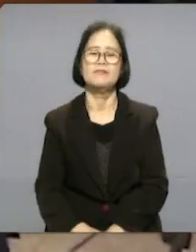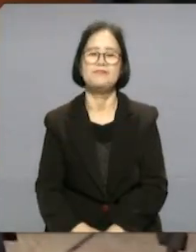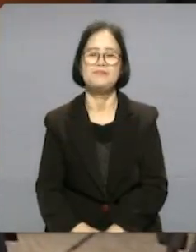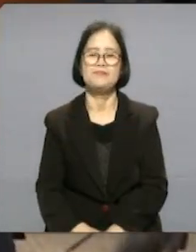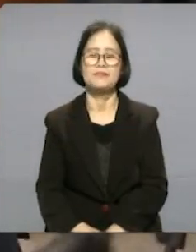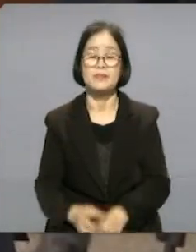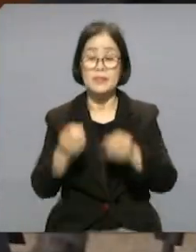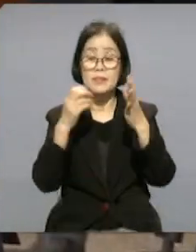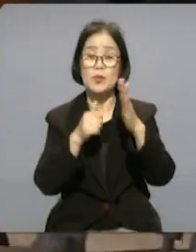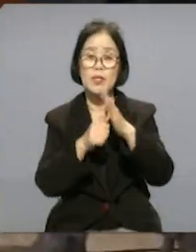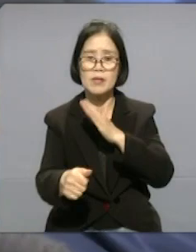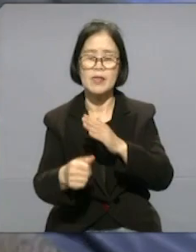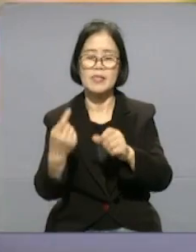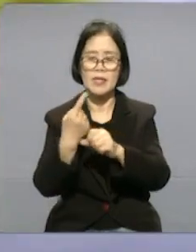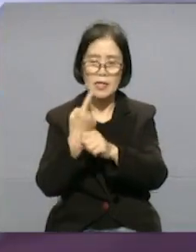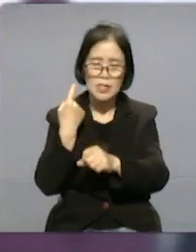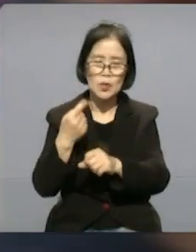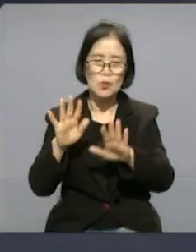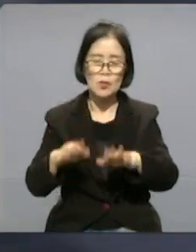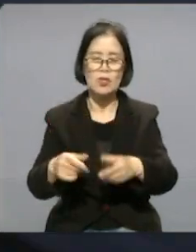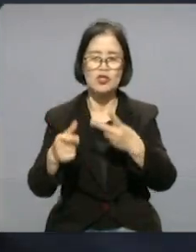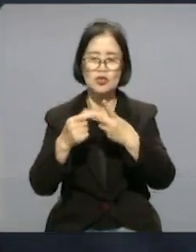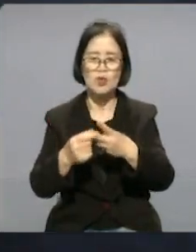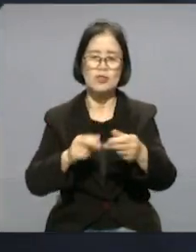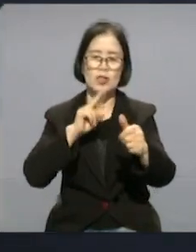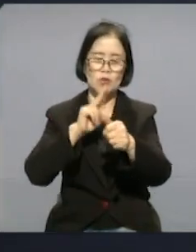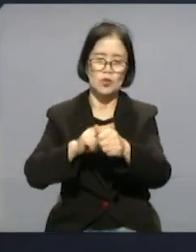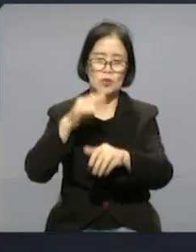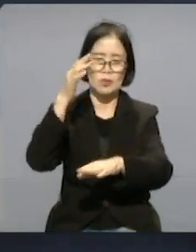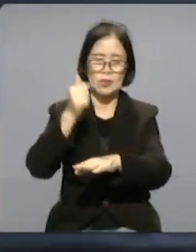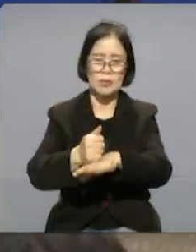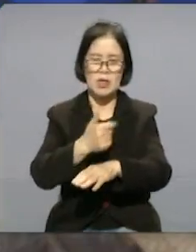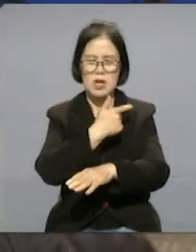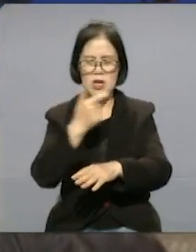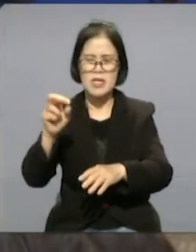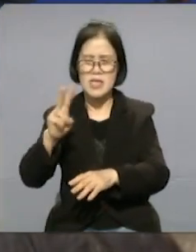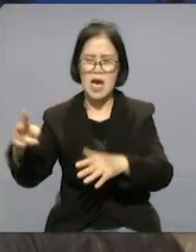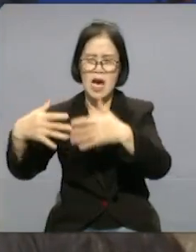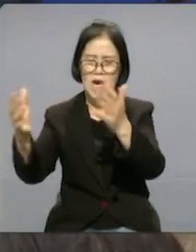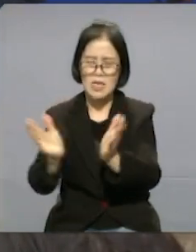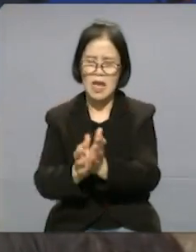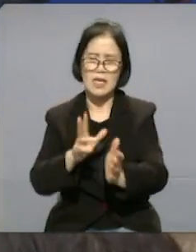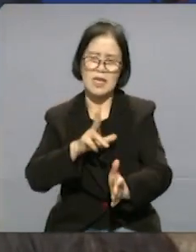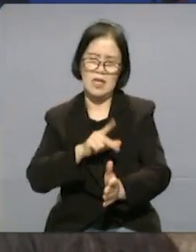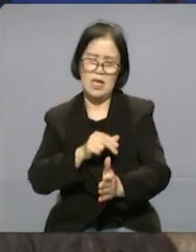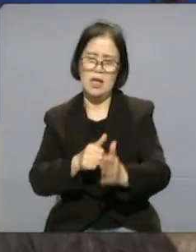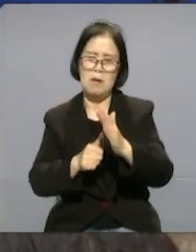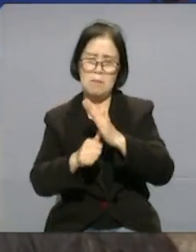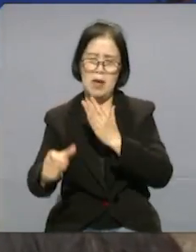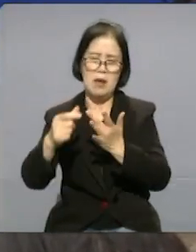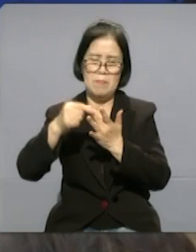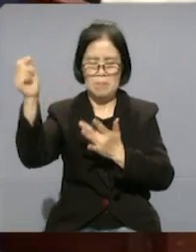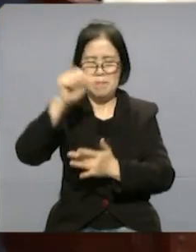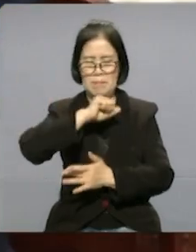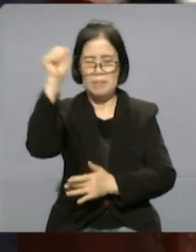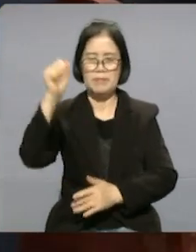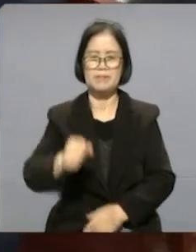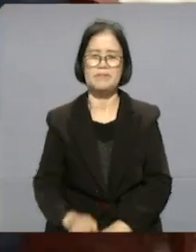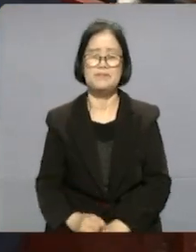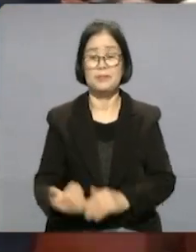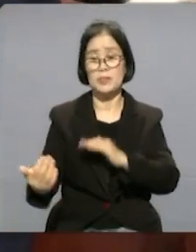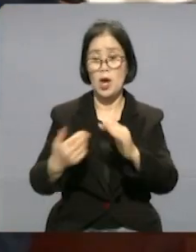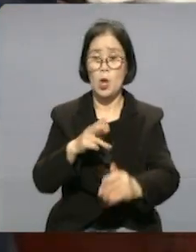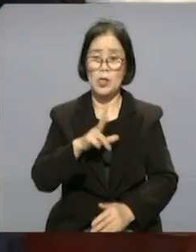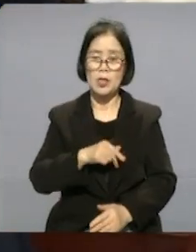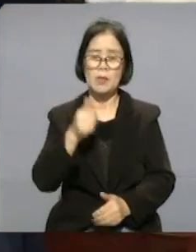박신희 원내대표는 지난해에 이어 두 번째 도전 끝에 거대 야당의 원내 사령탑에 올랐습니다. 직전